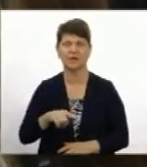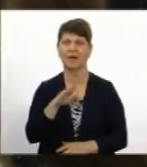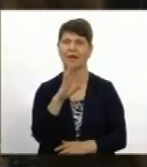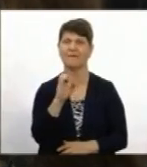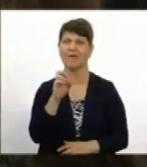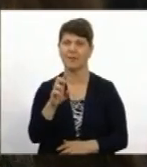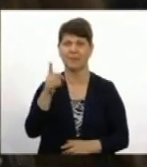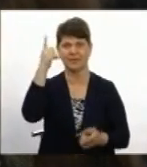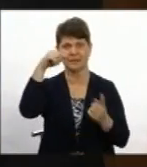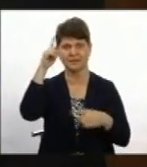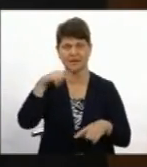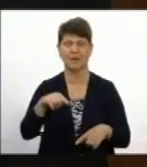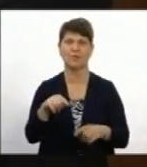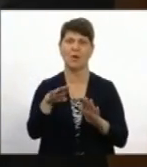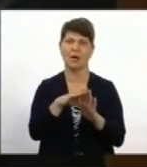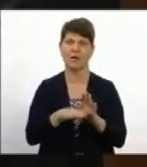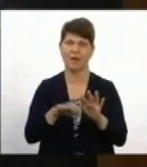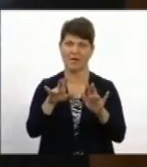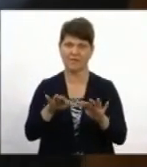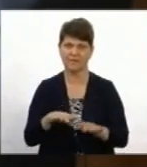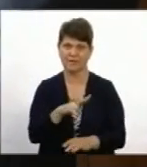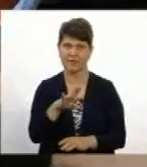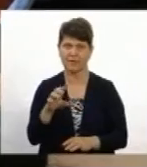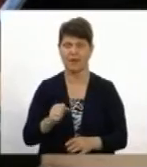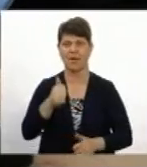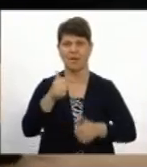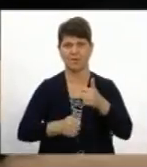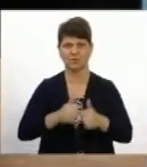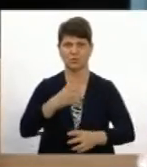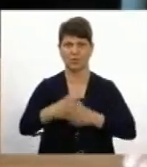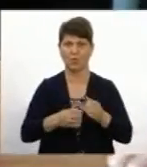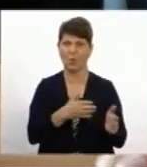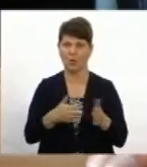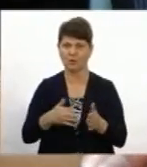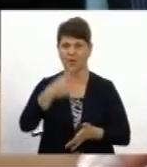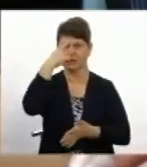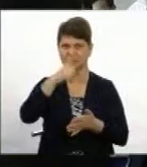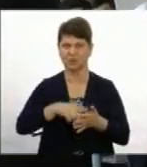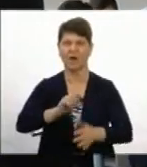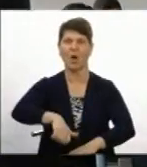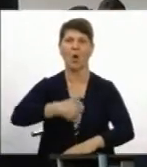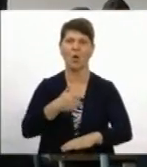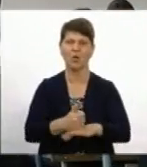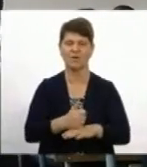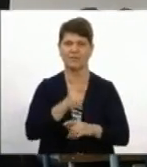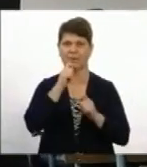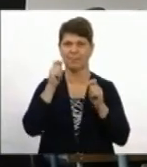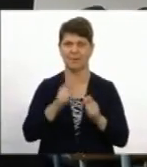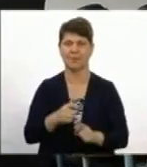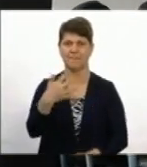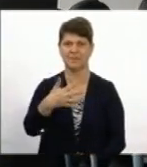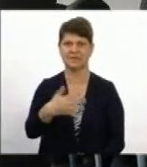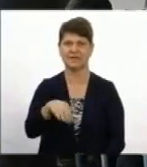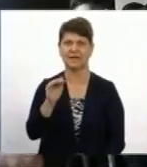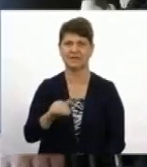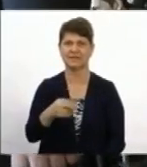комп'ютерної графіки, готується до ще одного міжнародного конкурсу та сподівається виграти головний приз у 50 тисяч